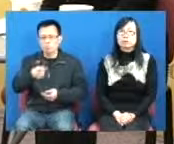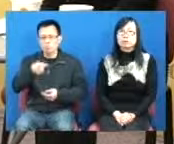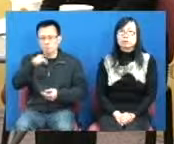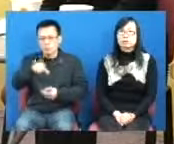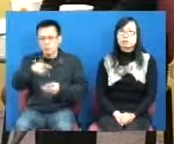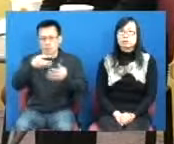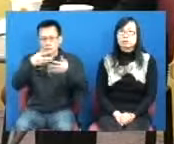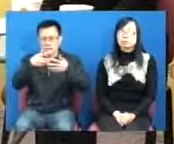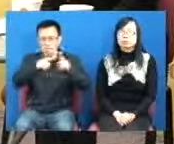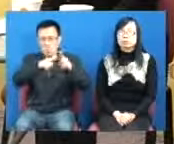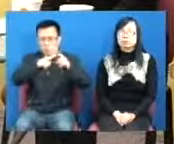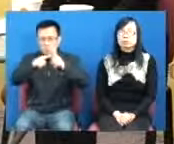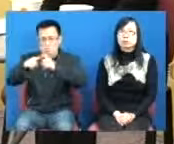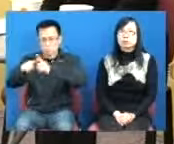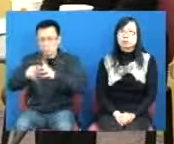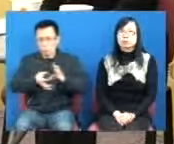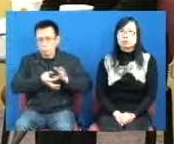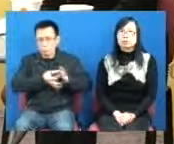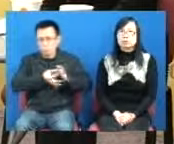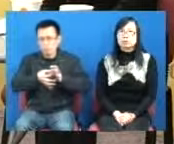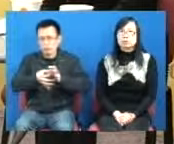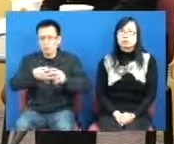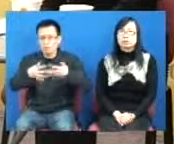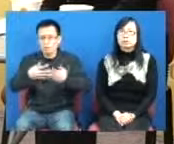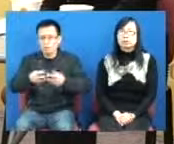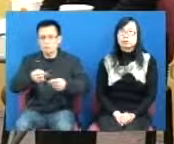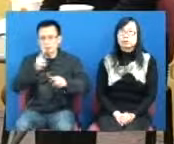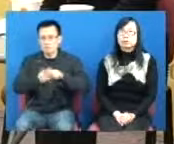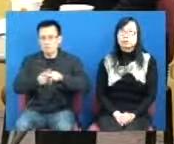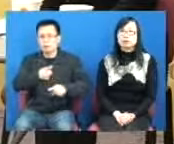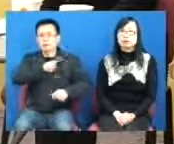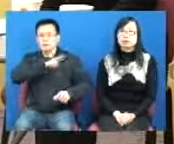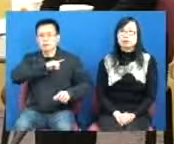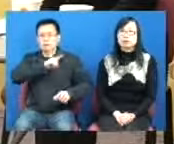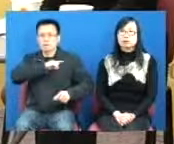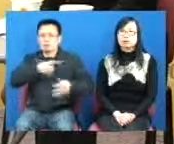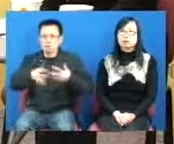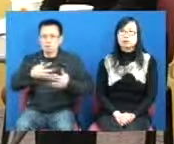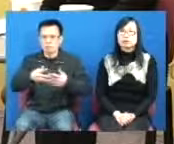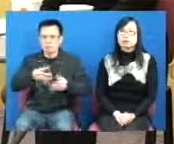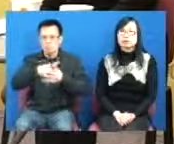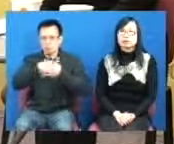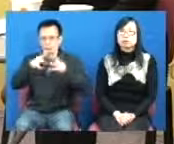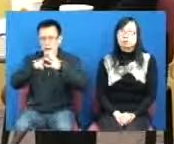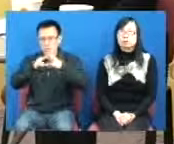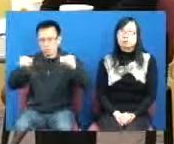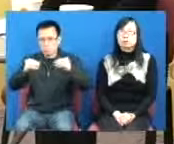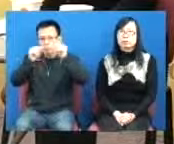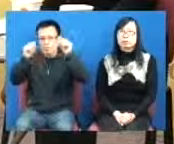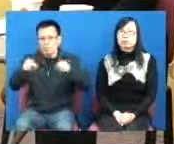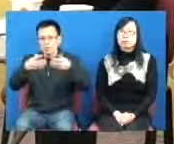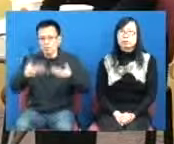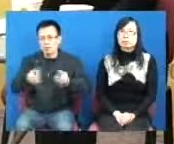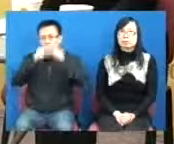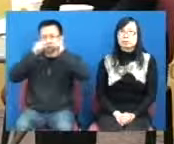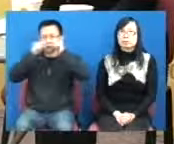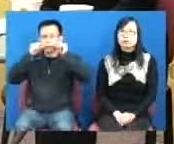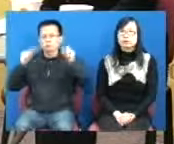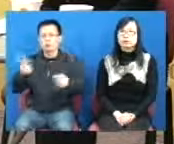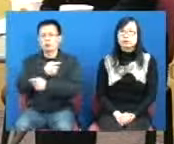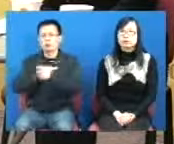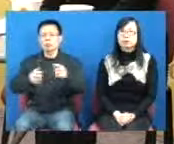市民他們所關心的事情作為你自己心目中的抱負去解決這些問題現在蔡爺即我們見到